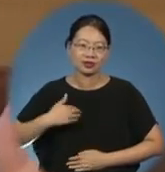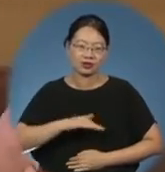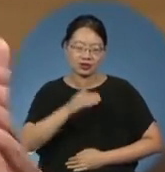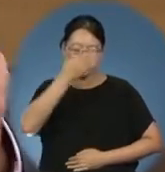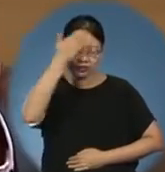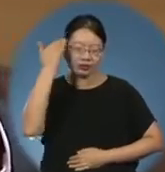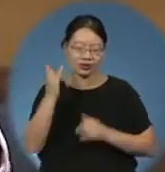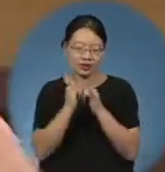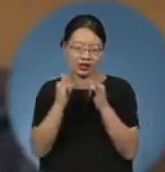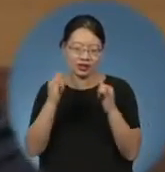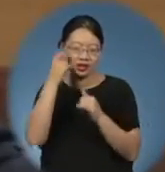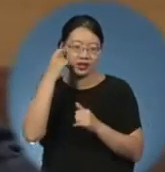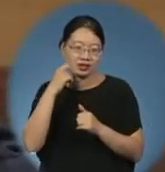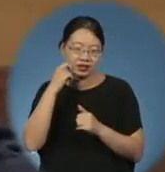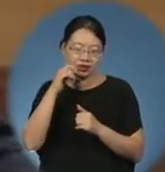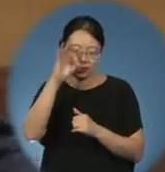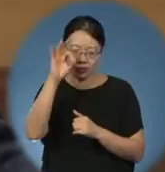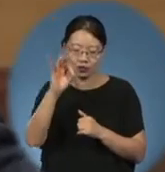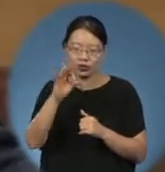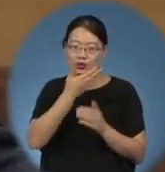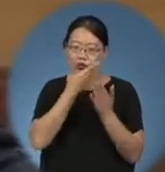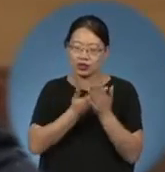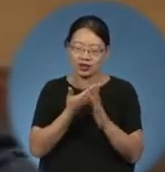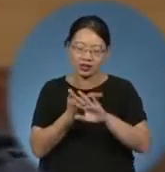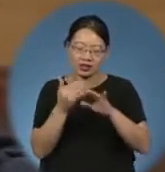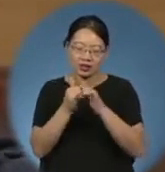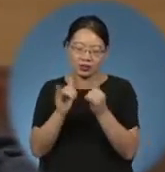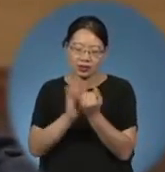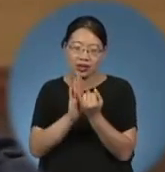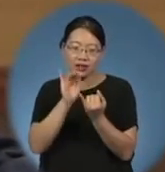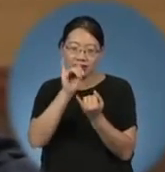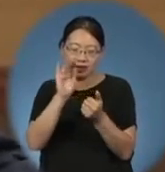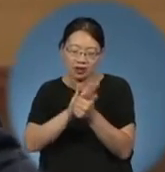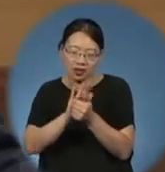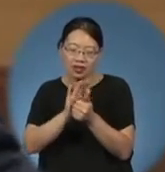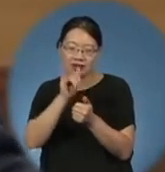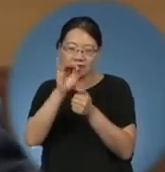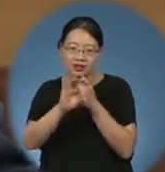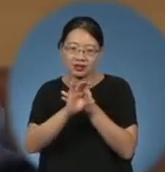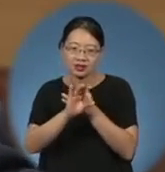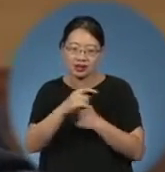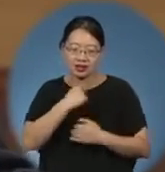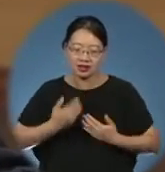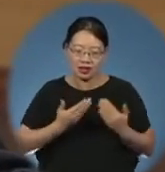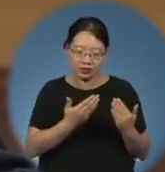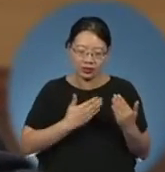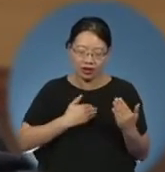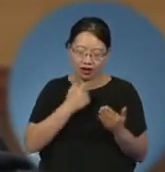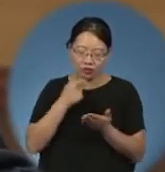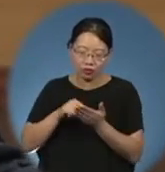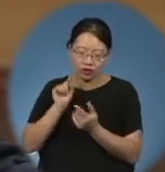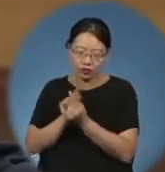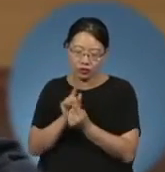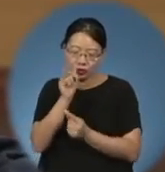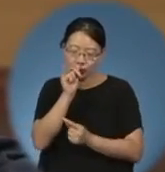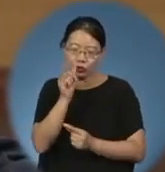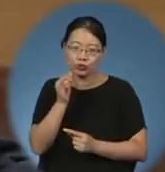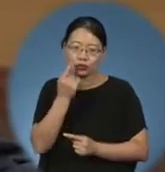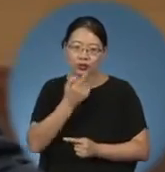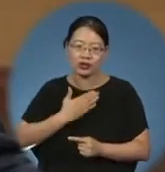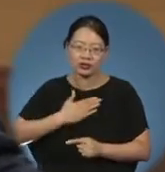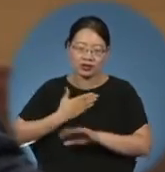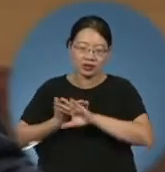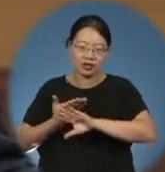젊은 세대들이 느끼게 해야 되겠다 4 남에게 베리 하고 이생 하면 나에게 당장 선애가 올줄 알았는데 그게 아니고